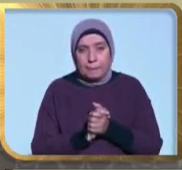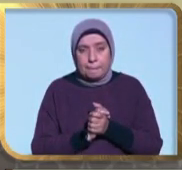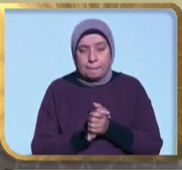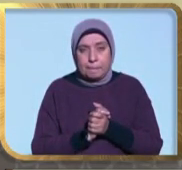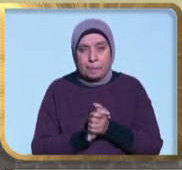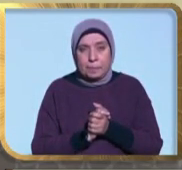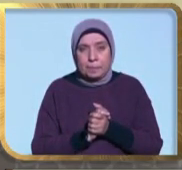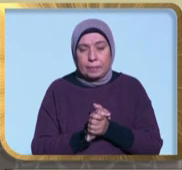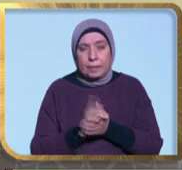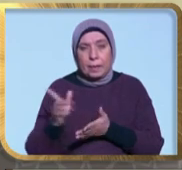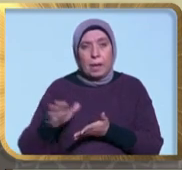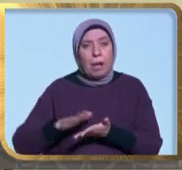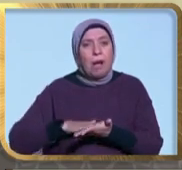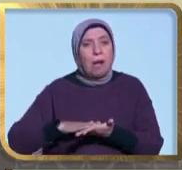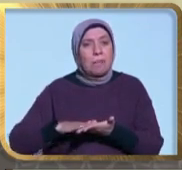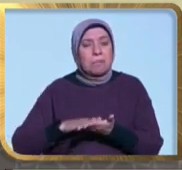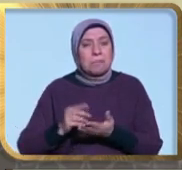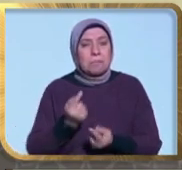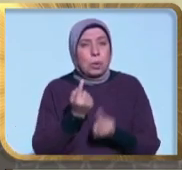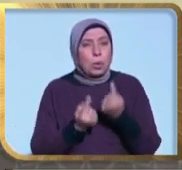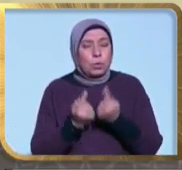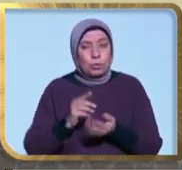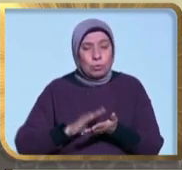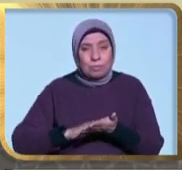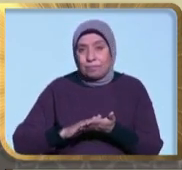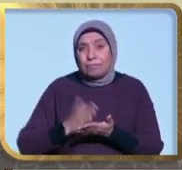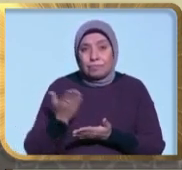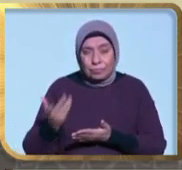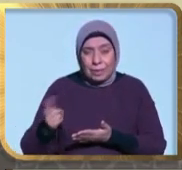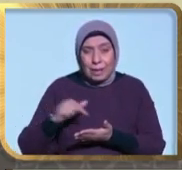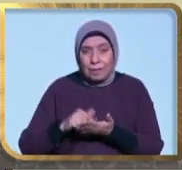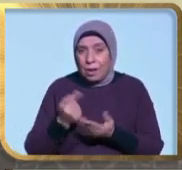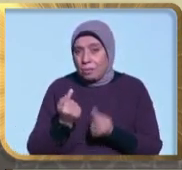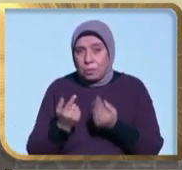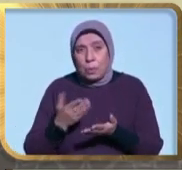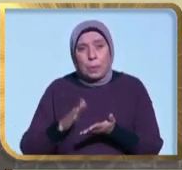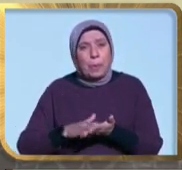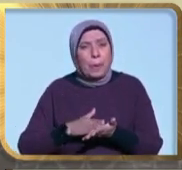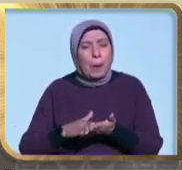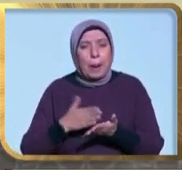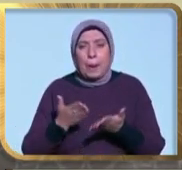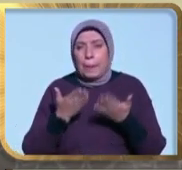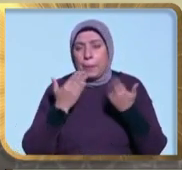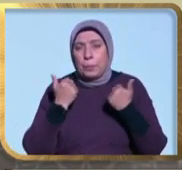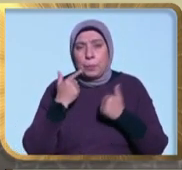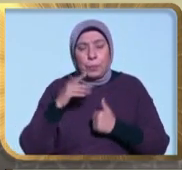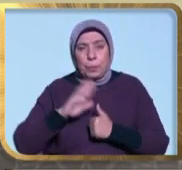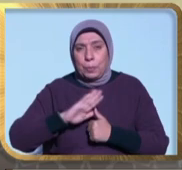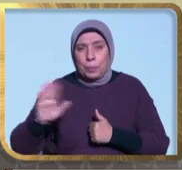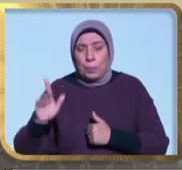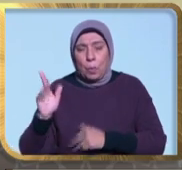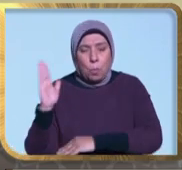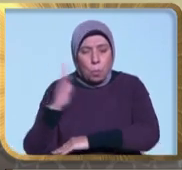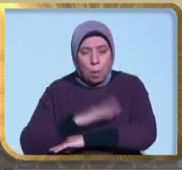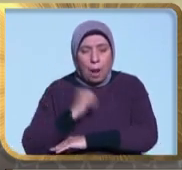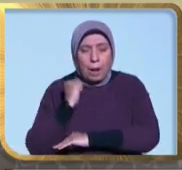عروشها فهي خاويه على عروشها